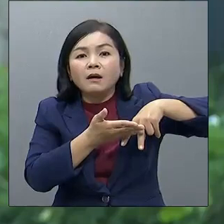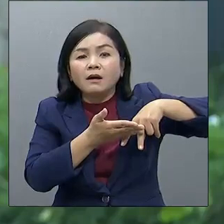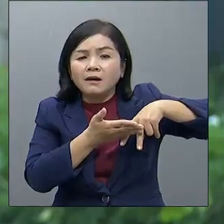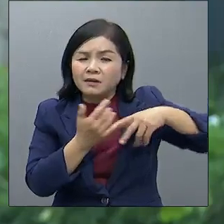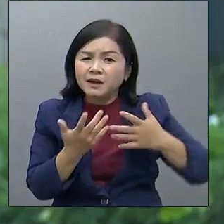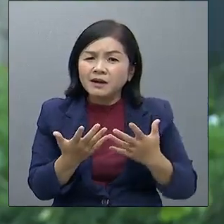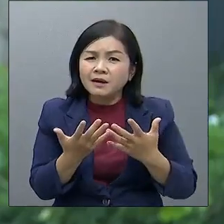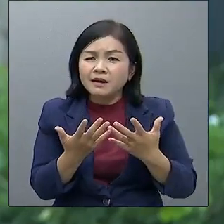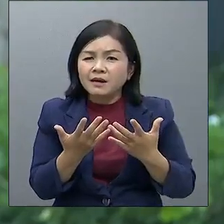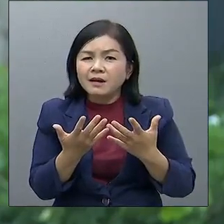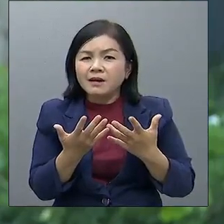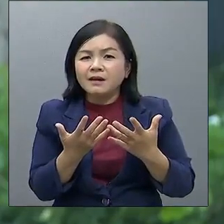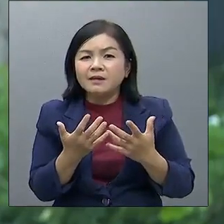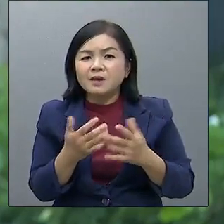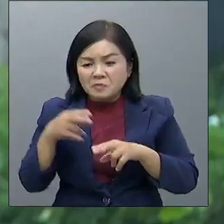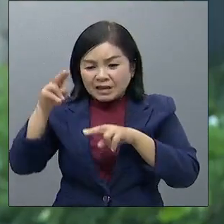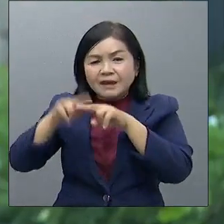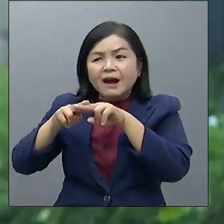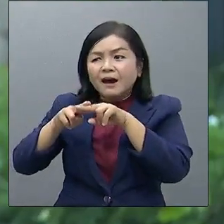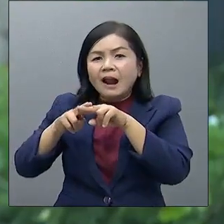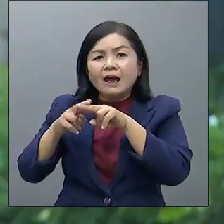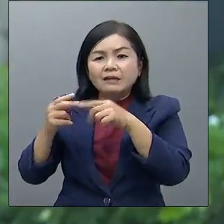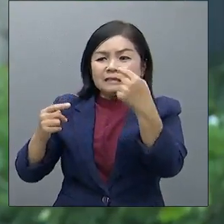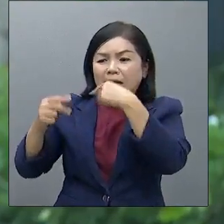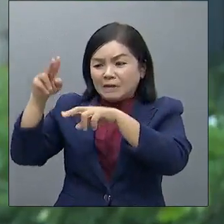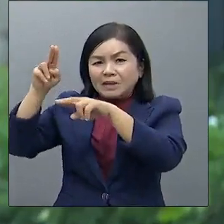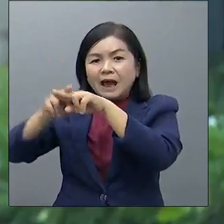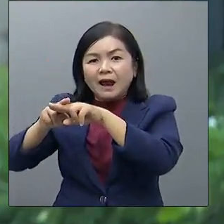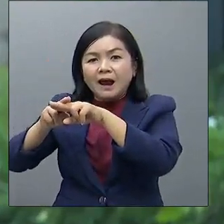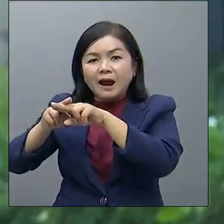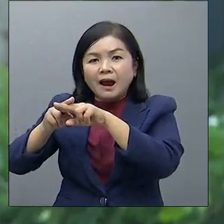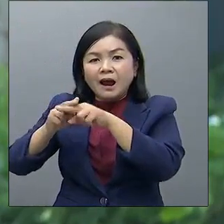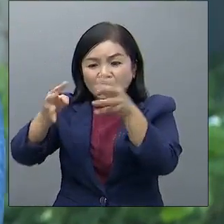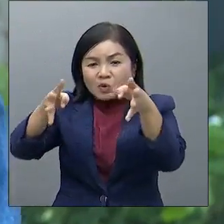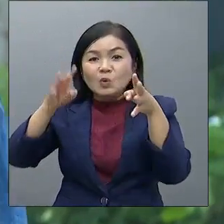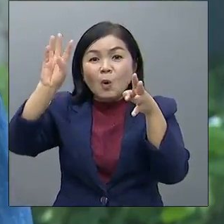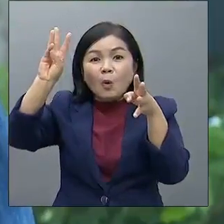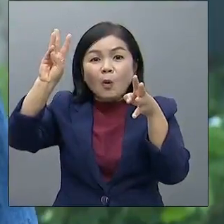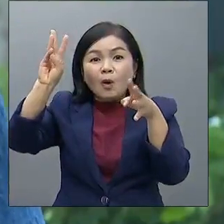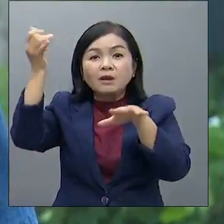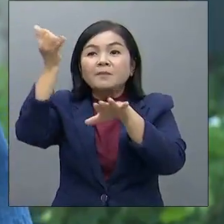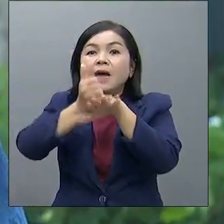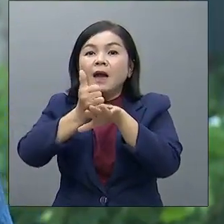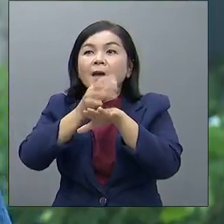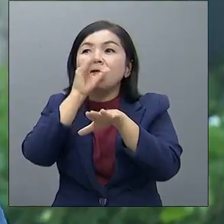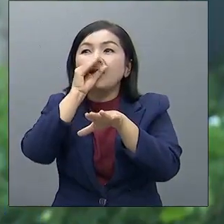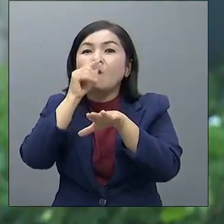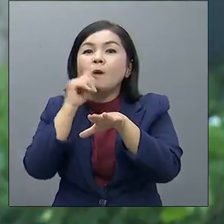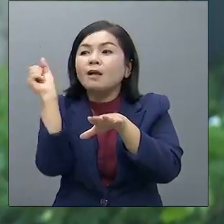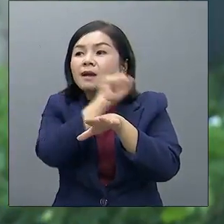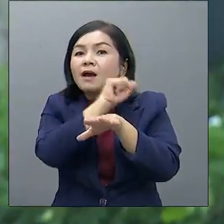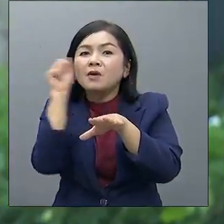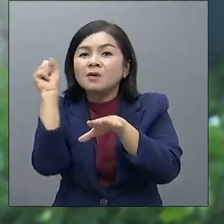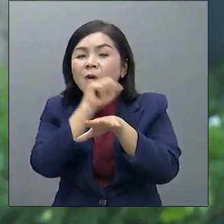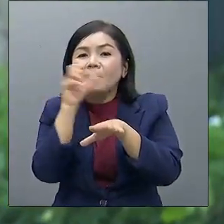ประมาณเนี้ยแล้วก็ไปนั่งอยู่บนแบบรถหกล้ออ่ะแล้วก็ซิงเพลงนี้ก็แบบซิง